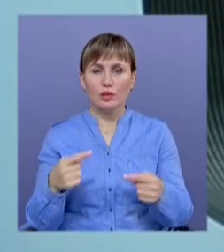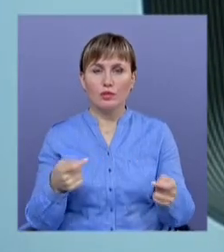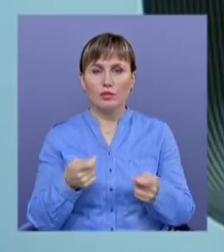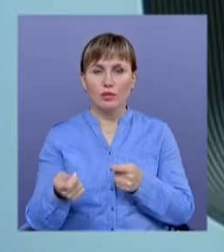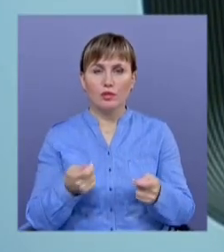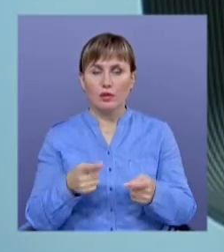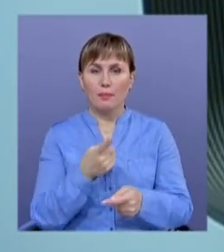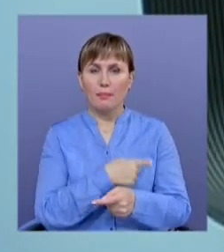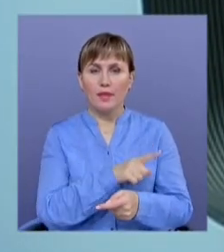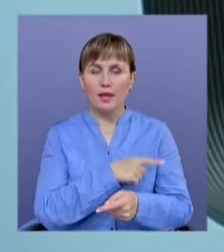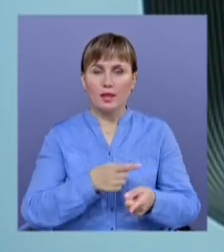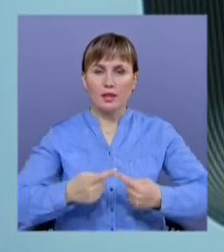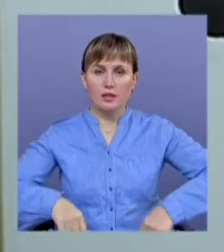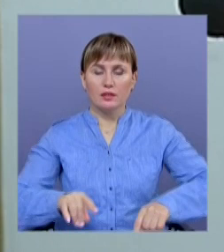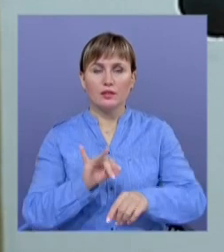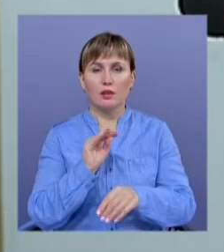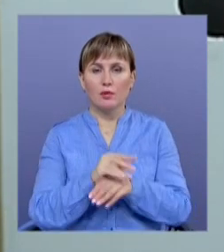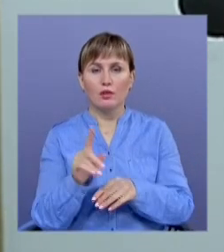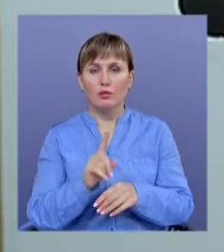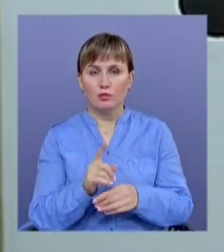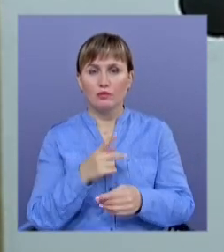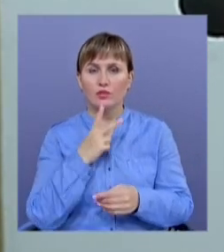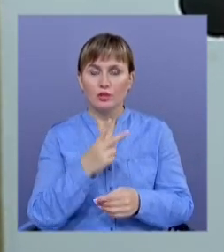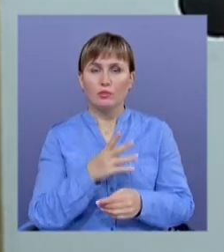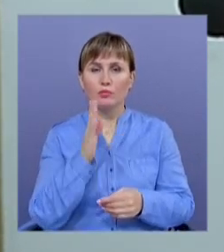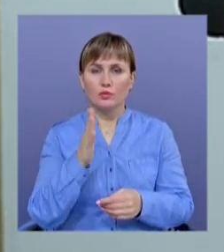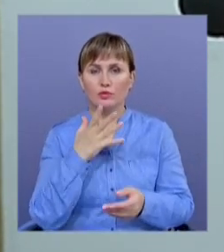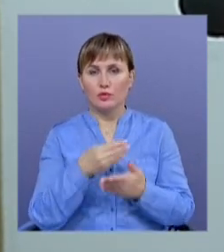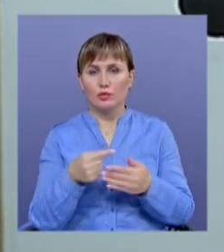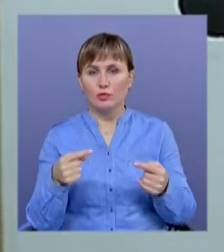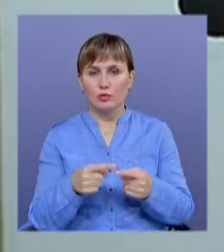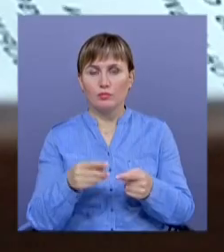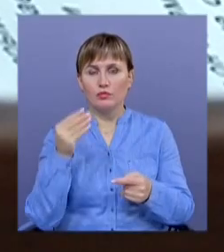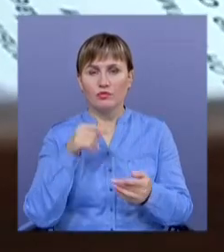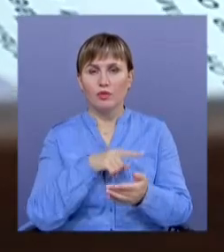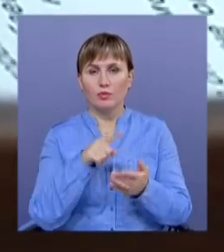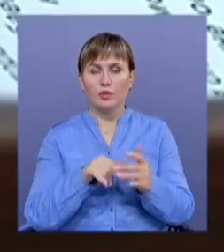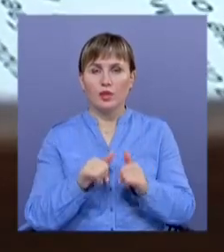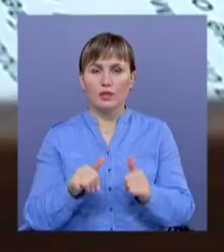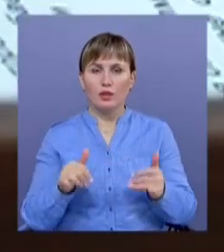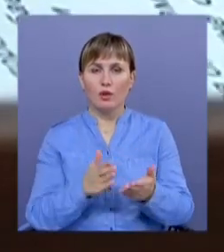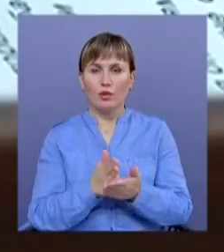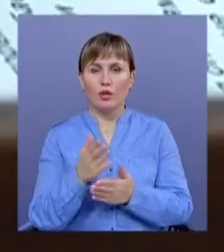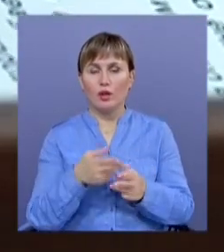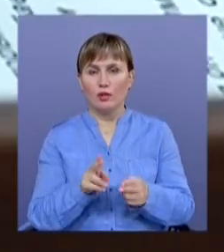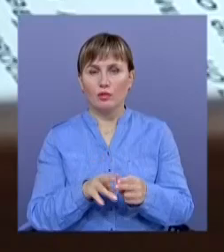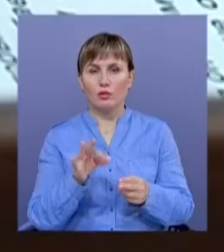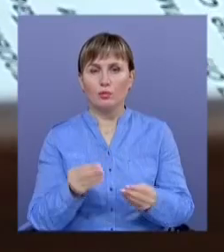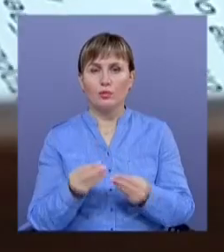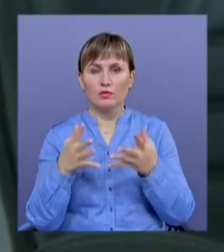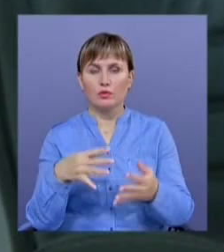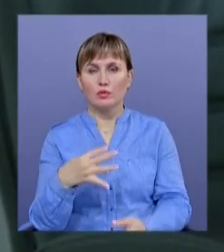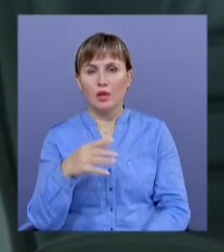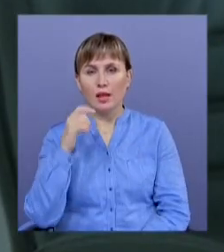руководителей медорганизаций. Мусинов добавил, что выражал и будет выражать свою точку зрения в вопросах развития отрасли, которой он посвятил 40